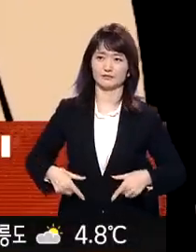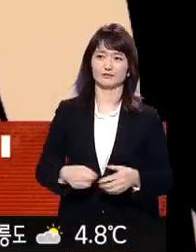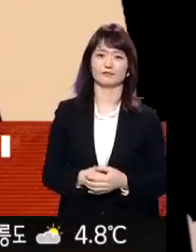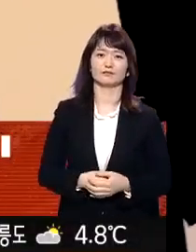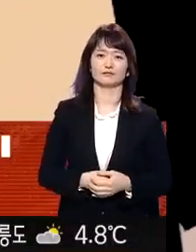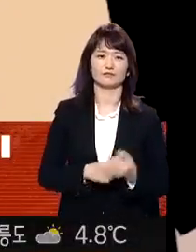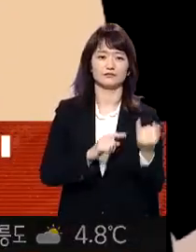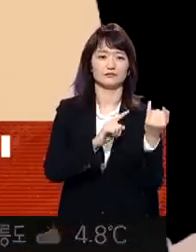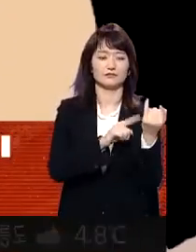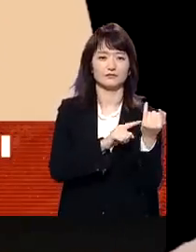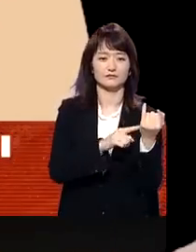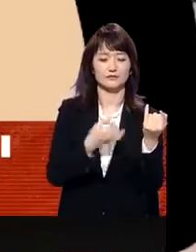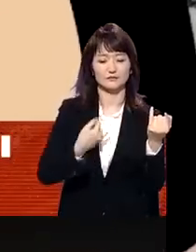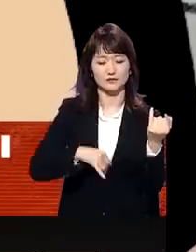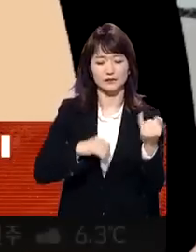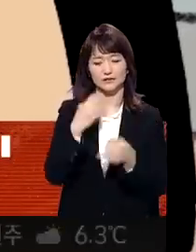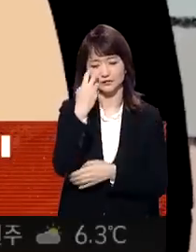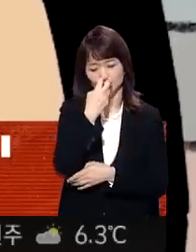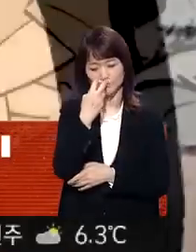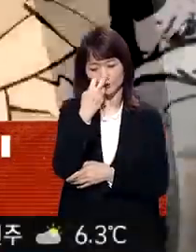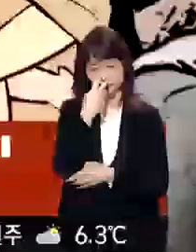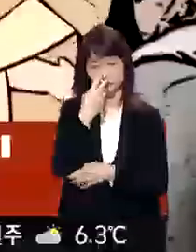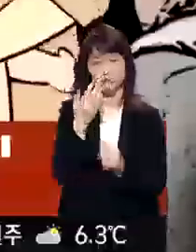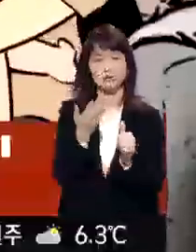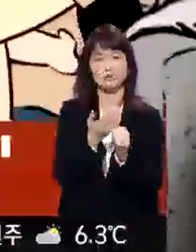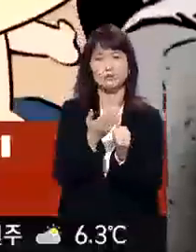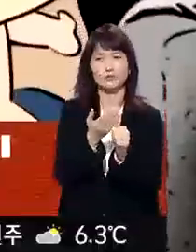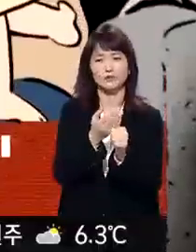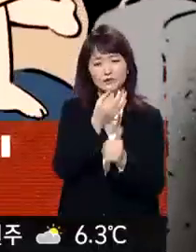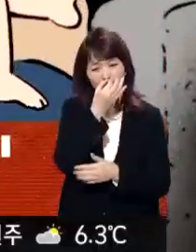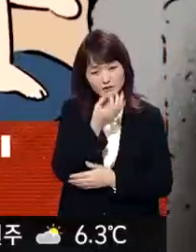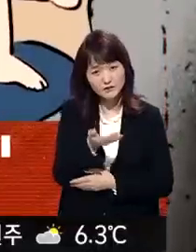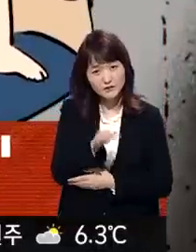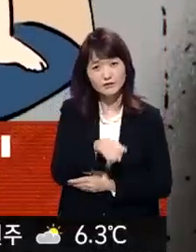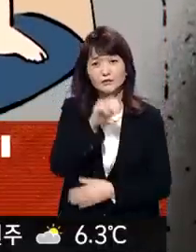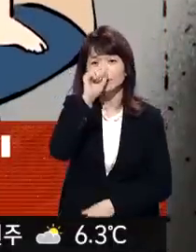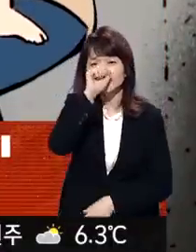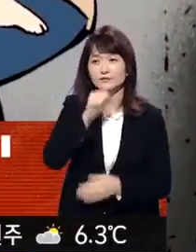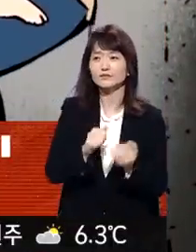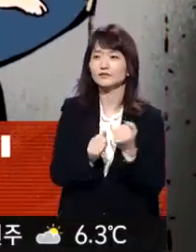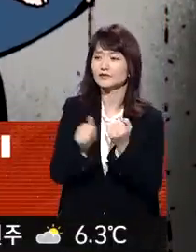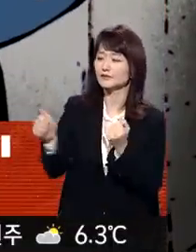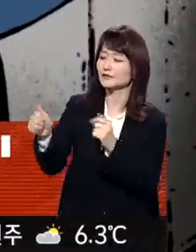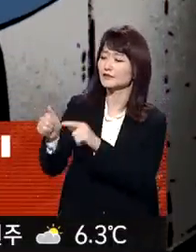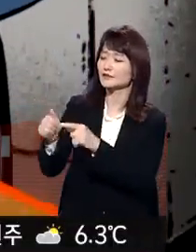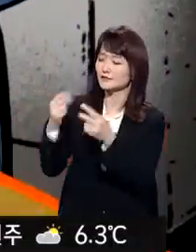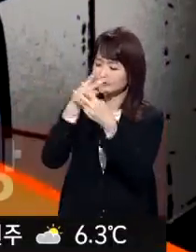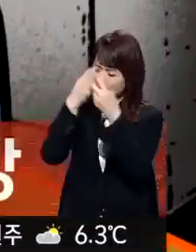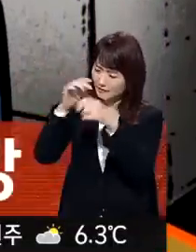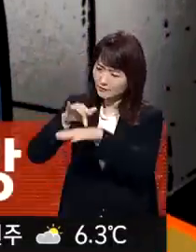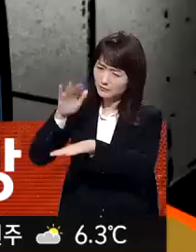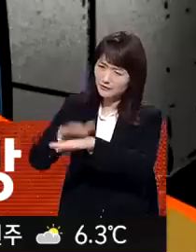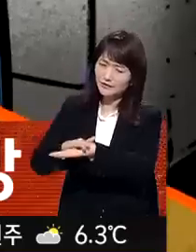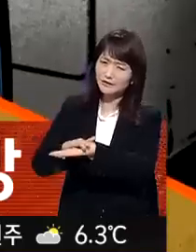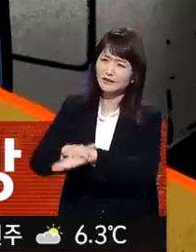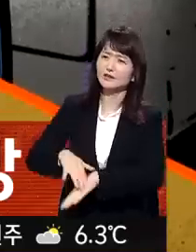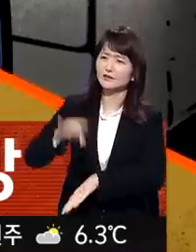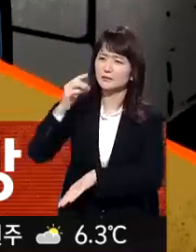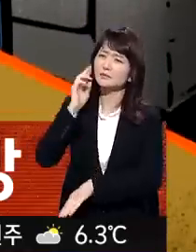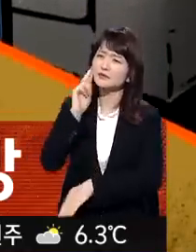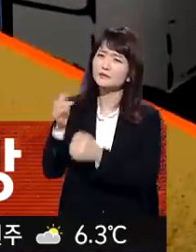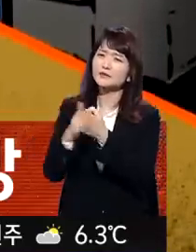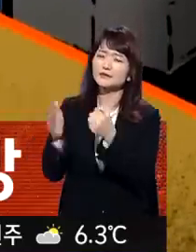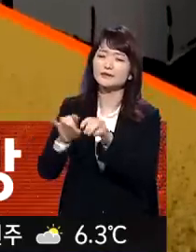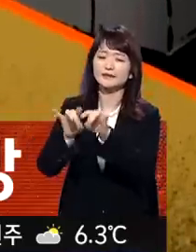나이를 밤새 돌봐야 해서 힘들긴 했지만요. 오히려 좋았다고 합니다. 왜냐하면 이 남편의 잠버릇이 신혼 초부터 심했기 때문에